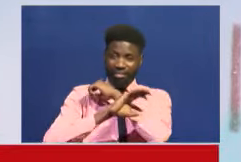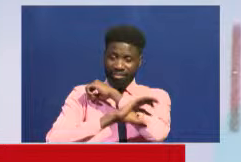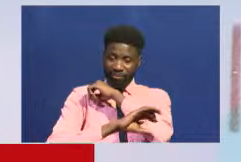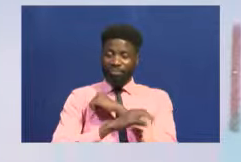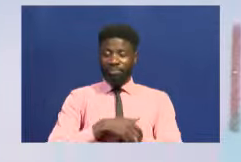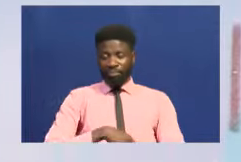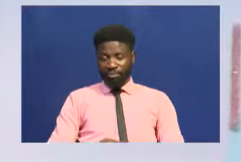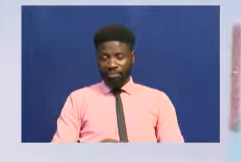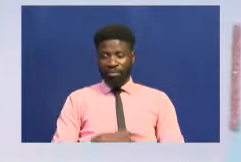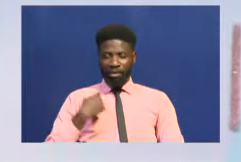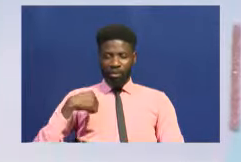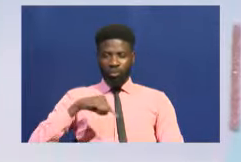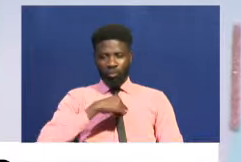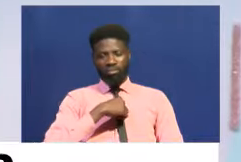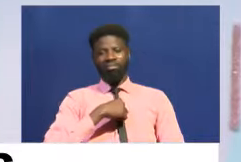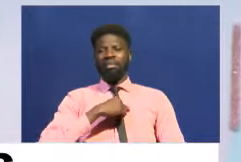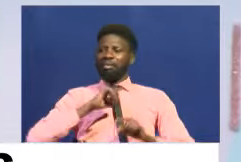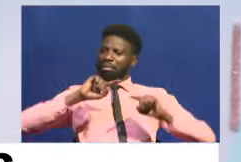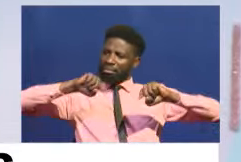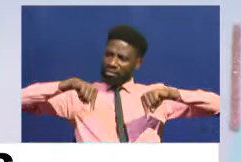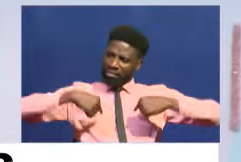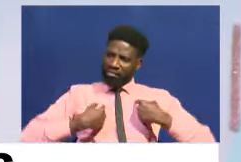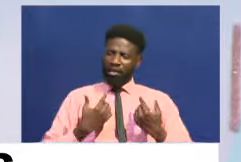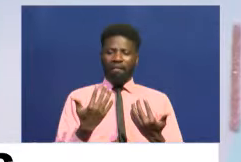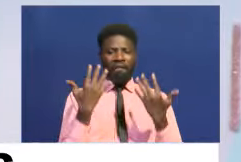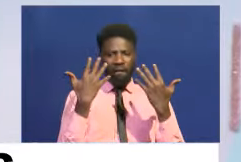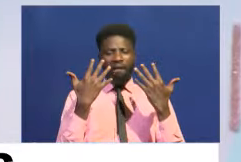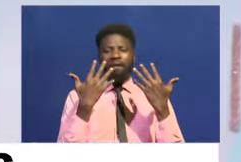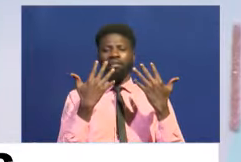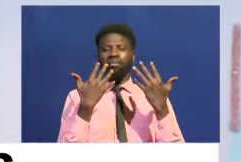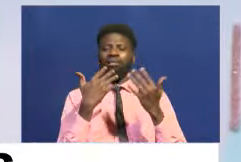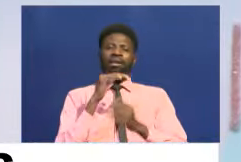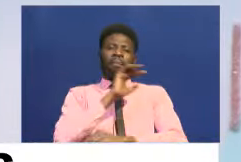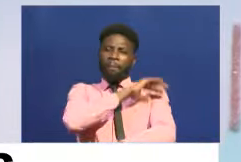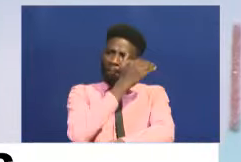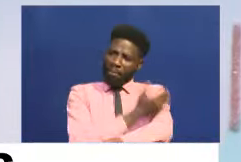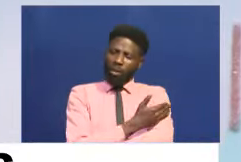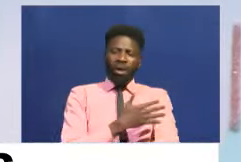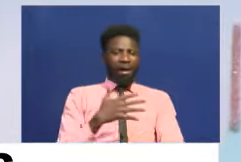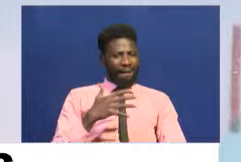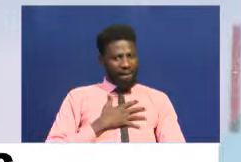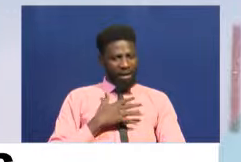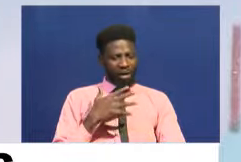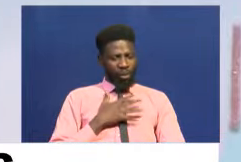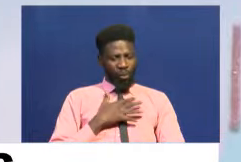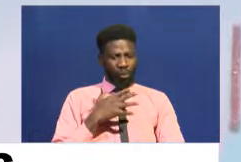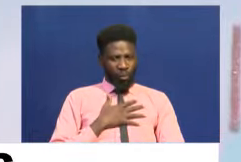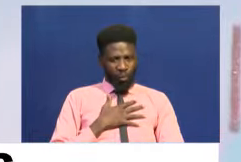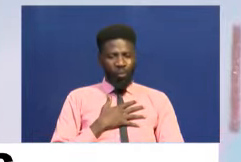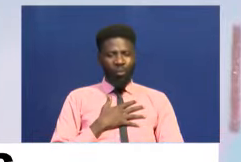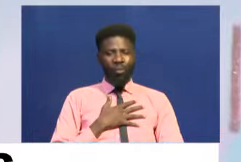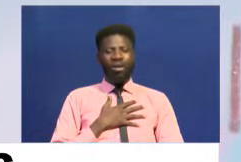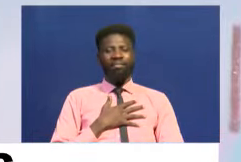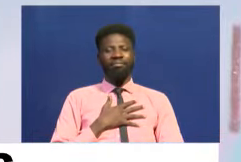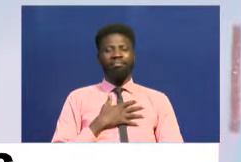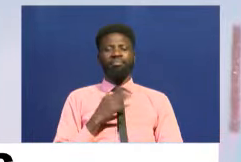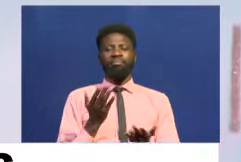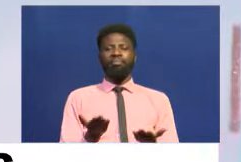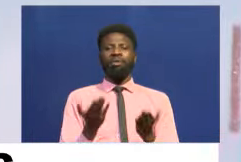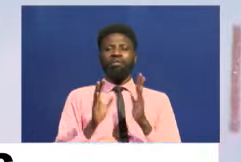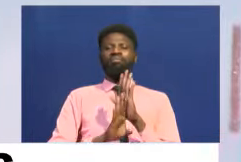tutaijenga na mikono yetu na nguvu yetu na bidii yetu, kwa sababu nchi